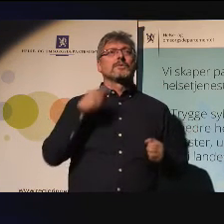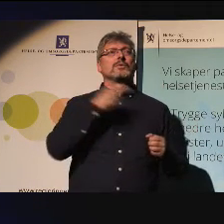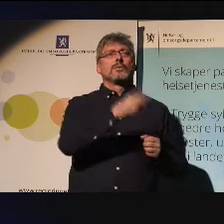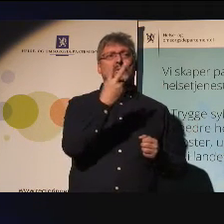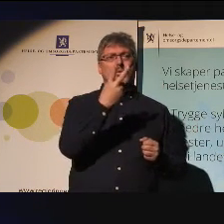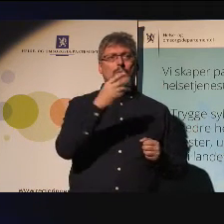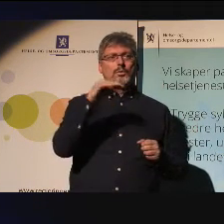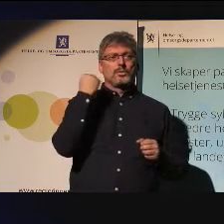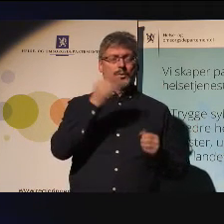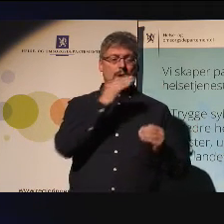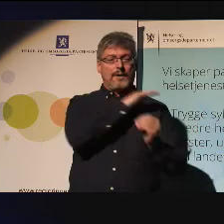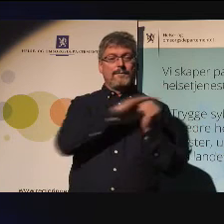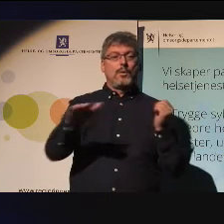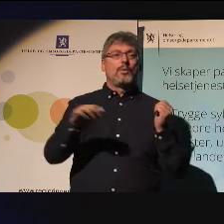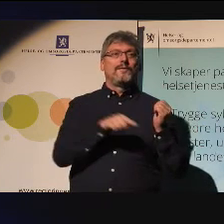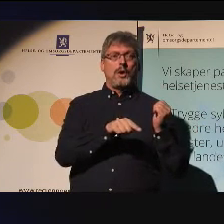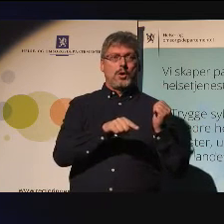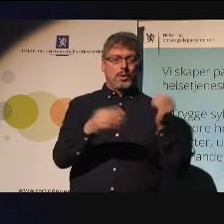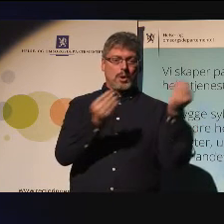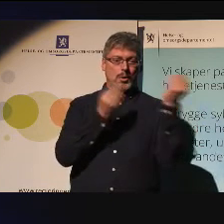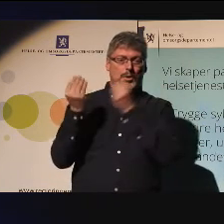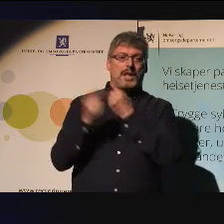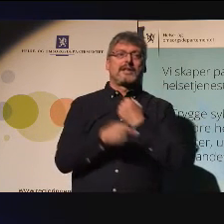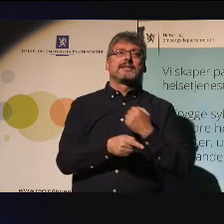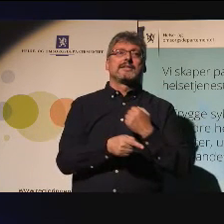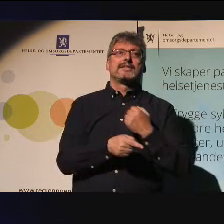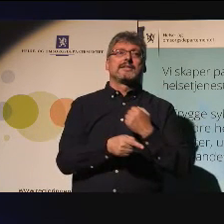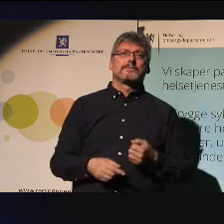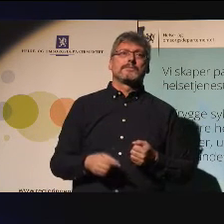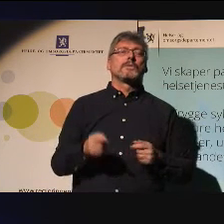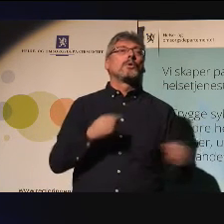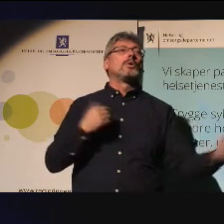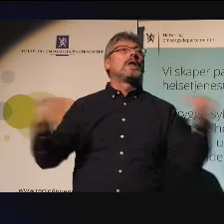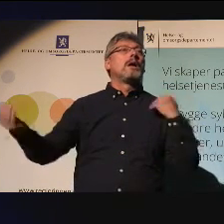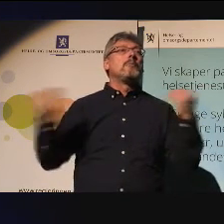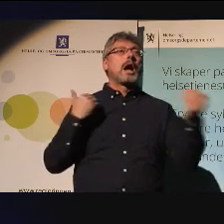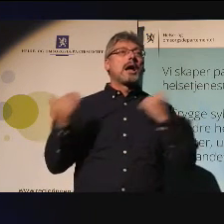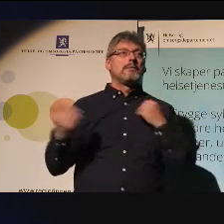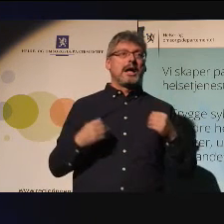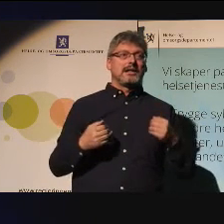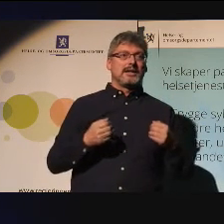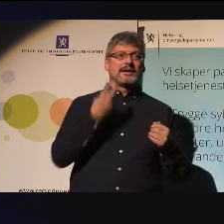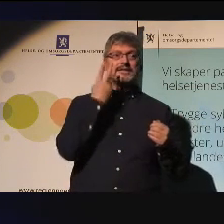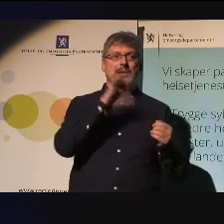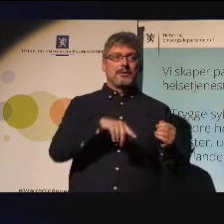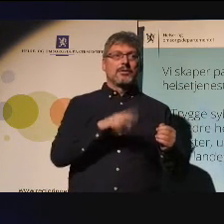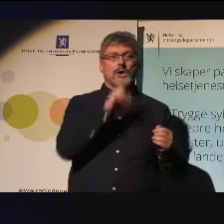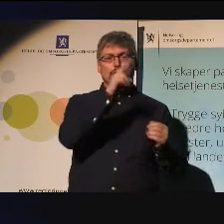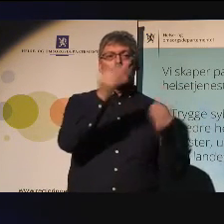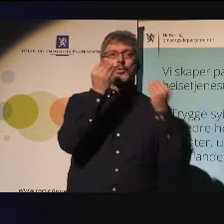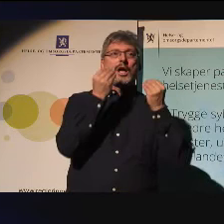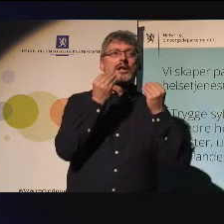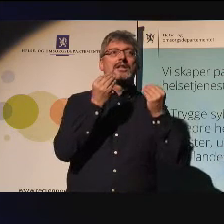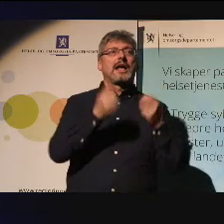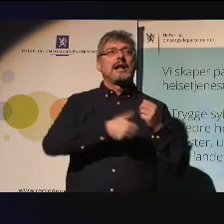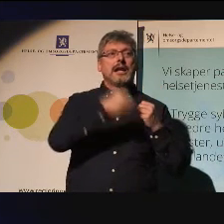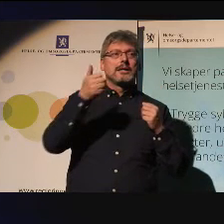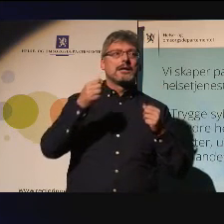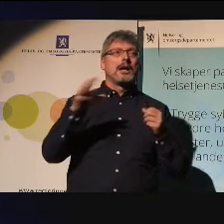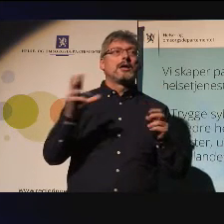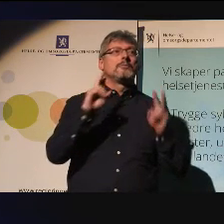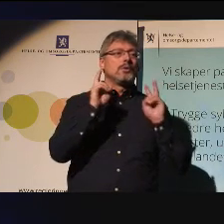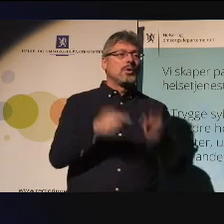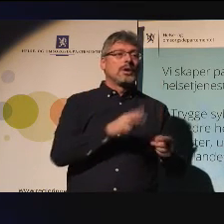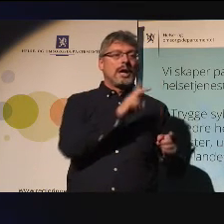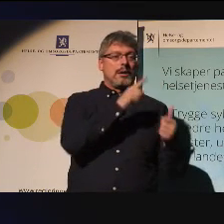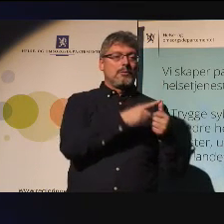studenter fullført utdannelsen. Og tilbakemeldingen tyder på at nyutdannede ledere tar i bruk både ny